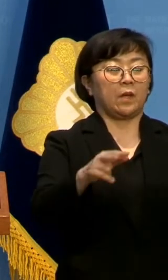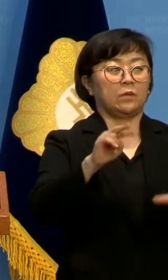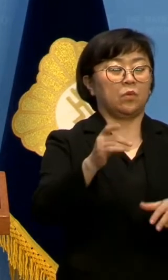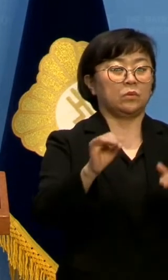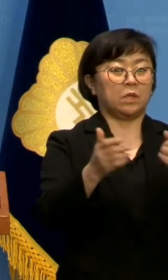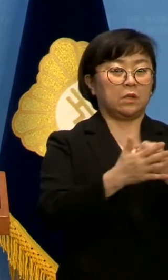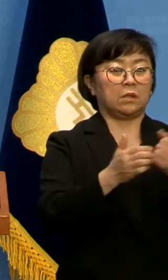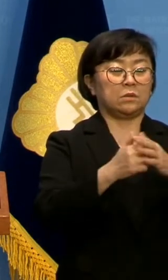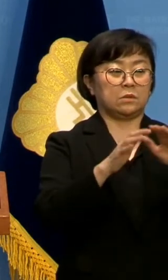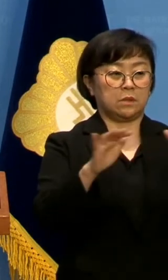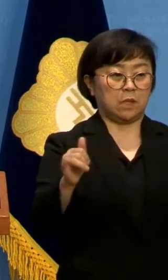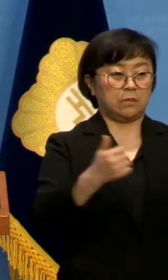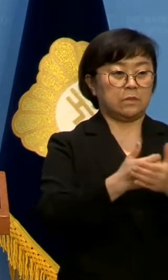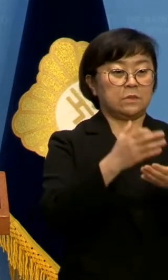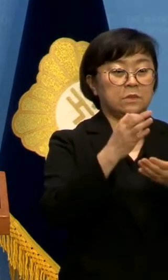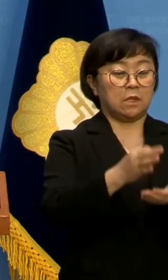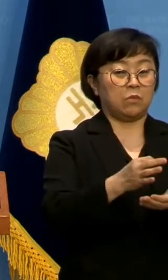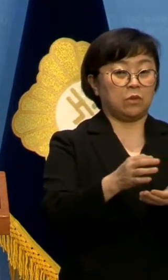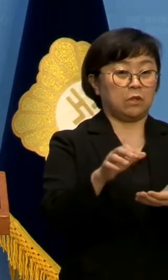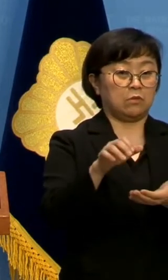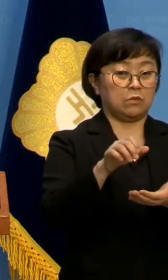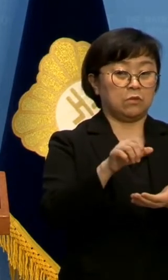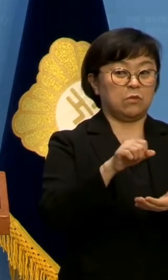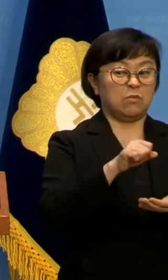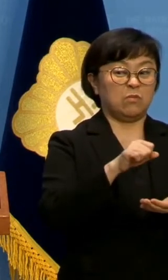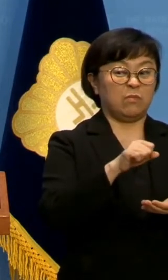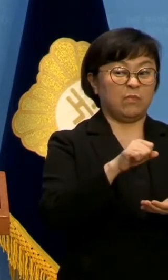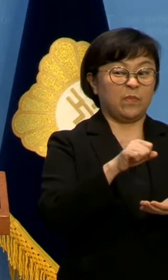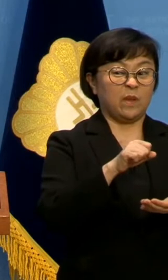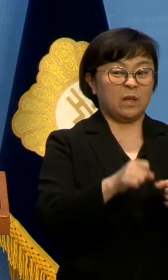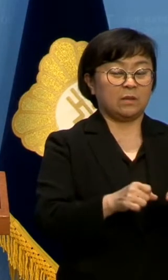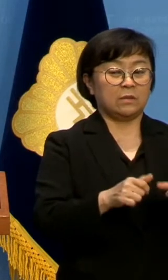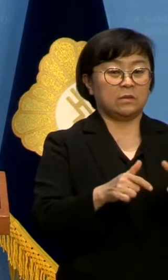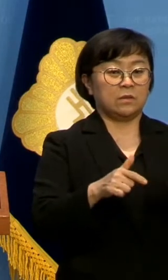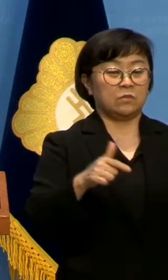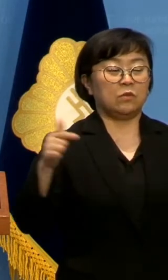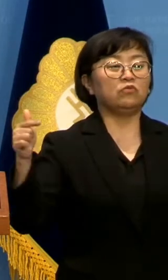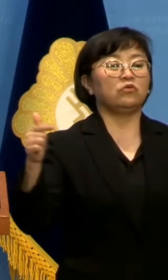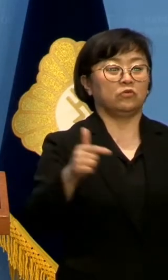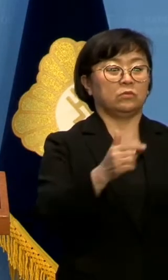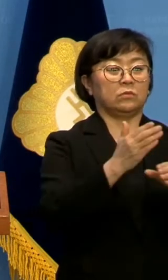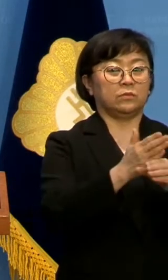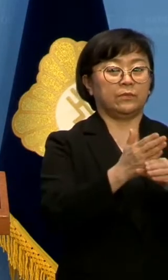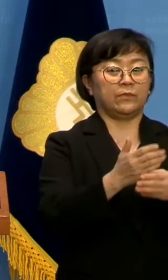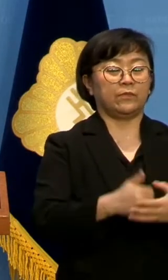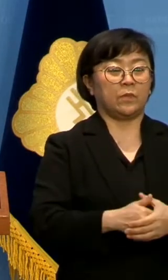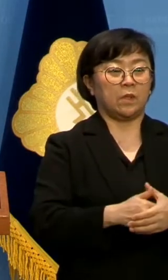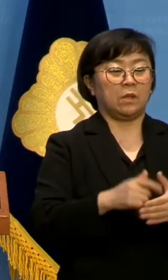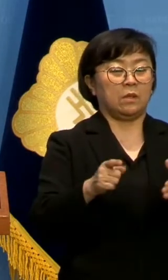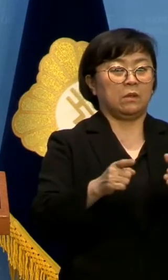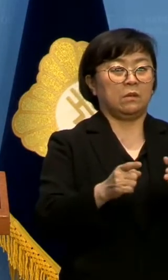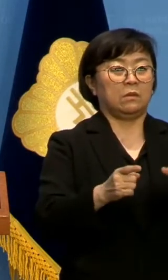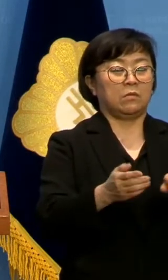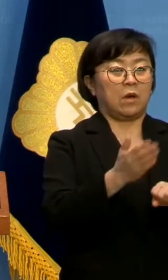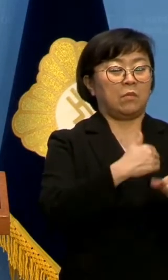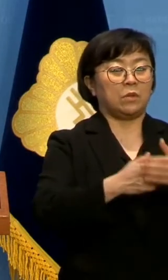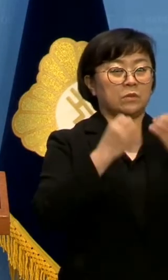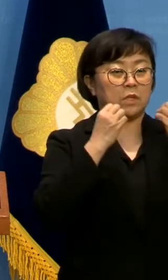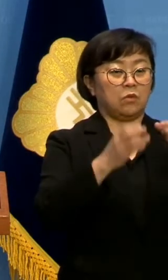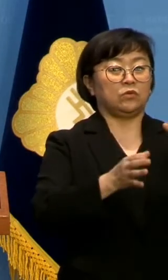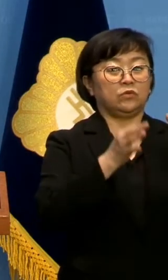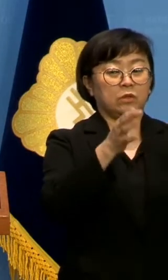동탄은 인력과 자본의 유입이 점점 줄어들고 있습니다. 과감하고 새로운